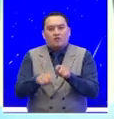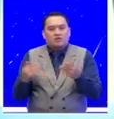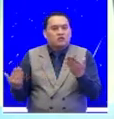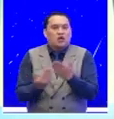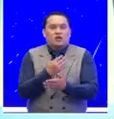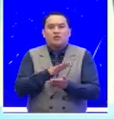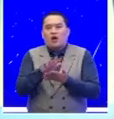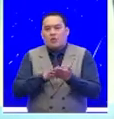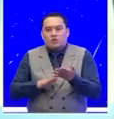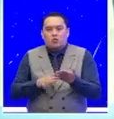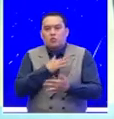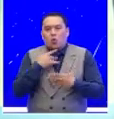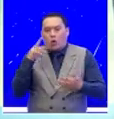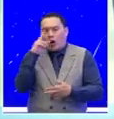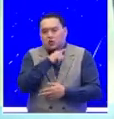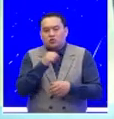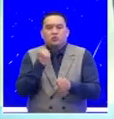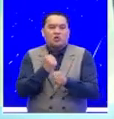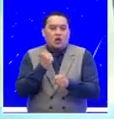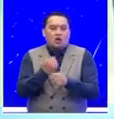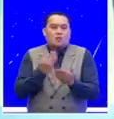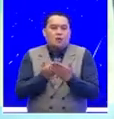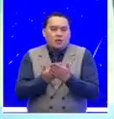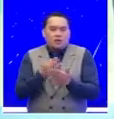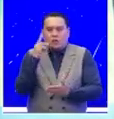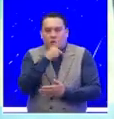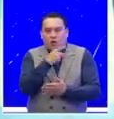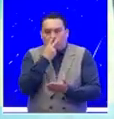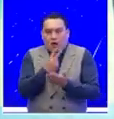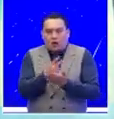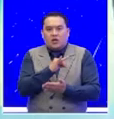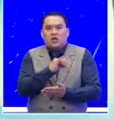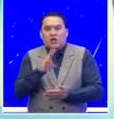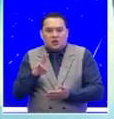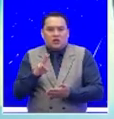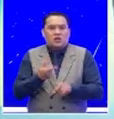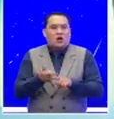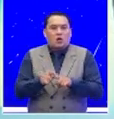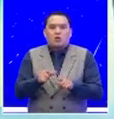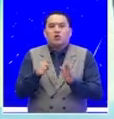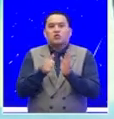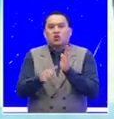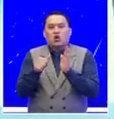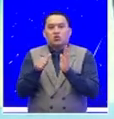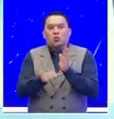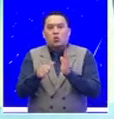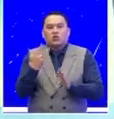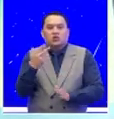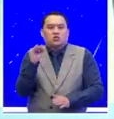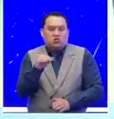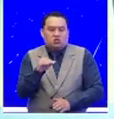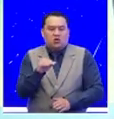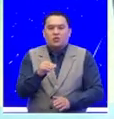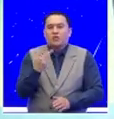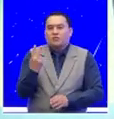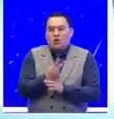заявки обратно. Много ошибок люди делают. Например, неправильно указали ИИН. Таких более 63 тысяч человек.